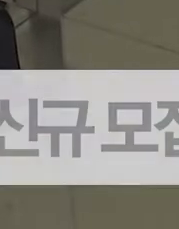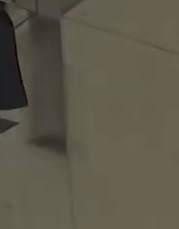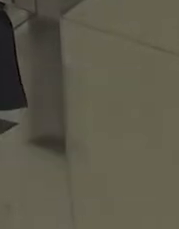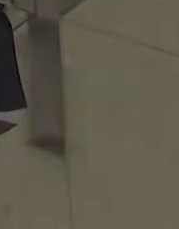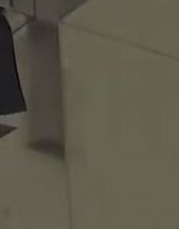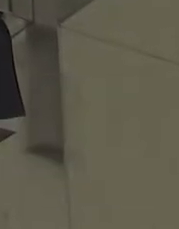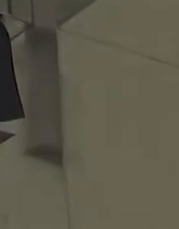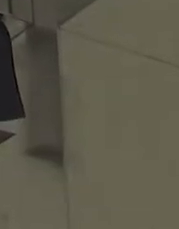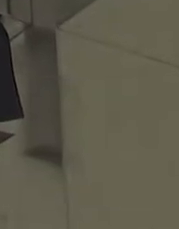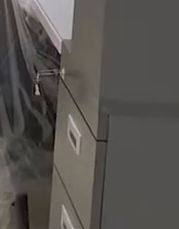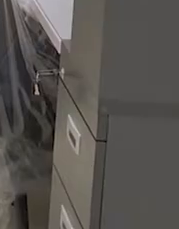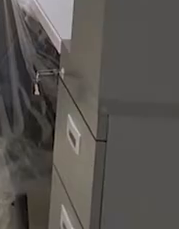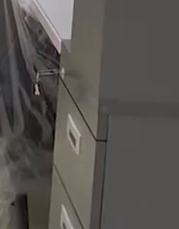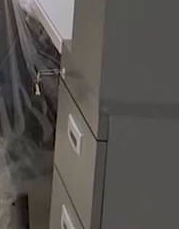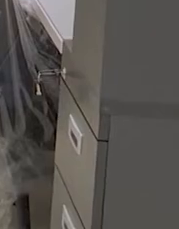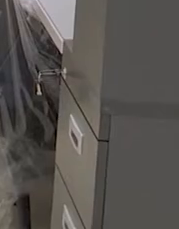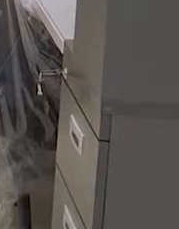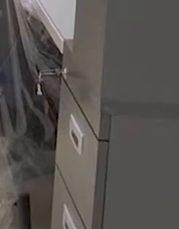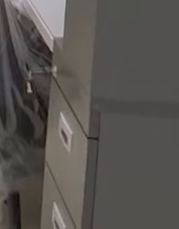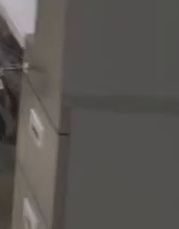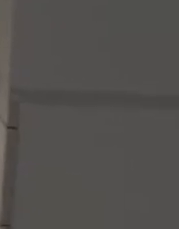모집합니다.